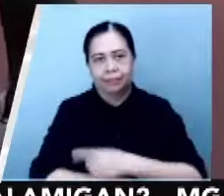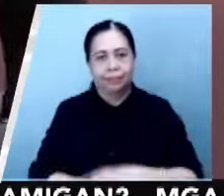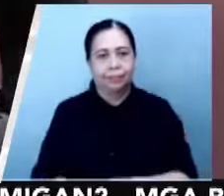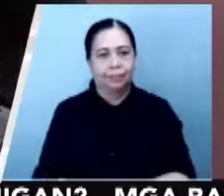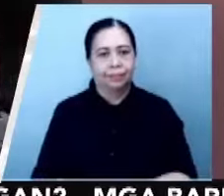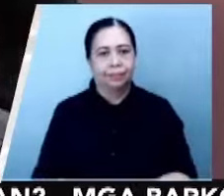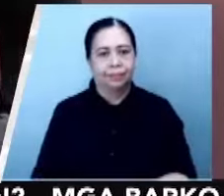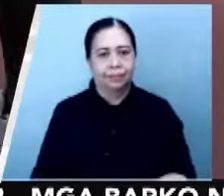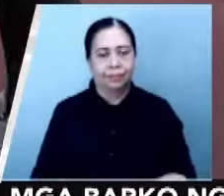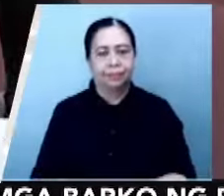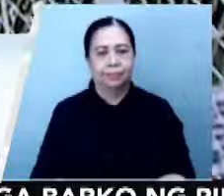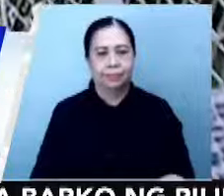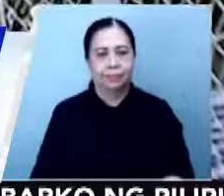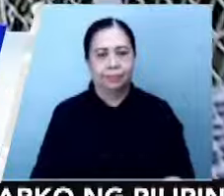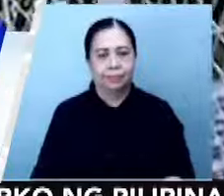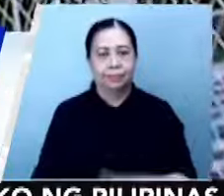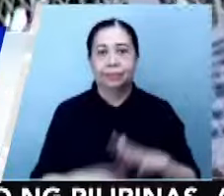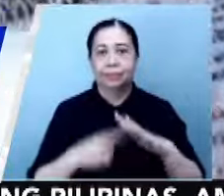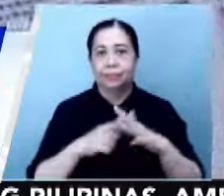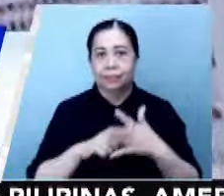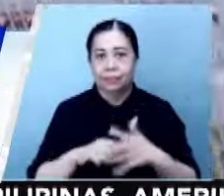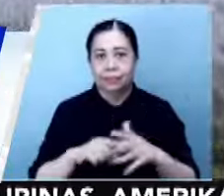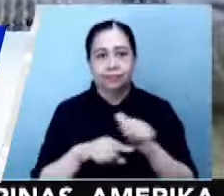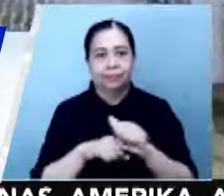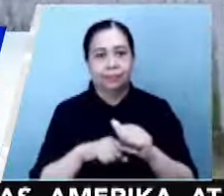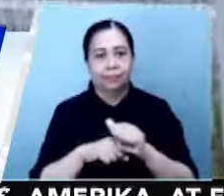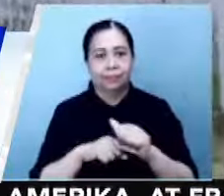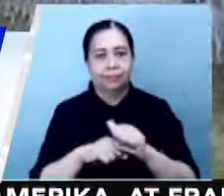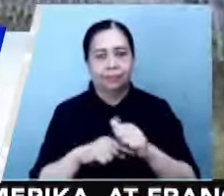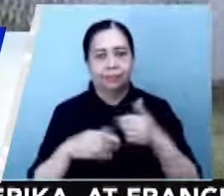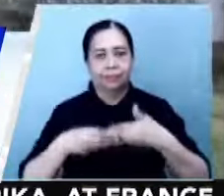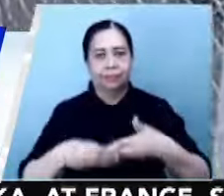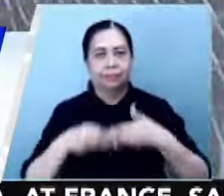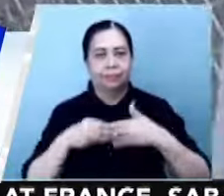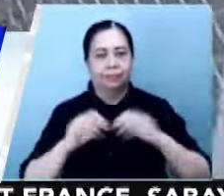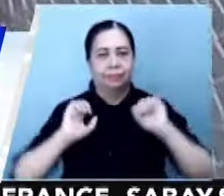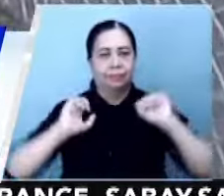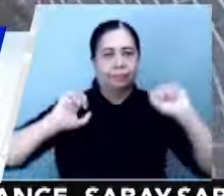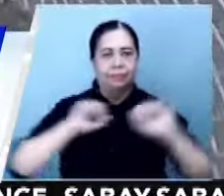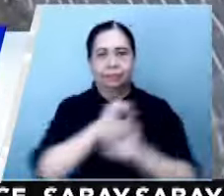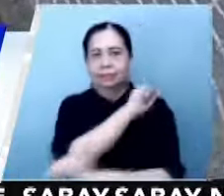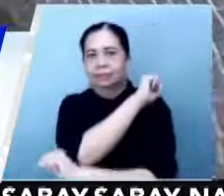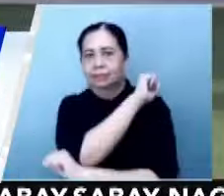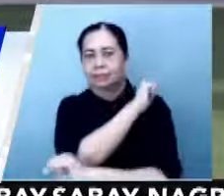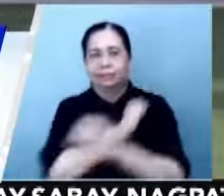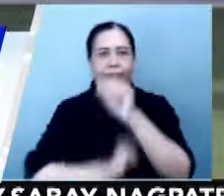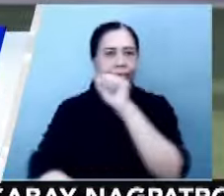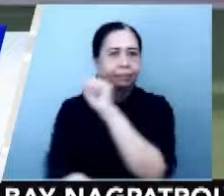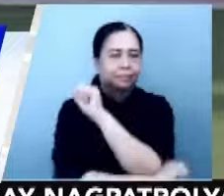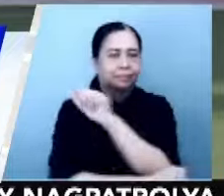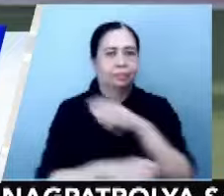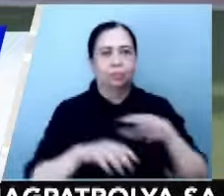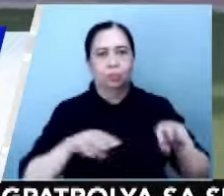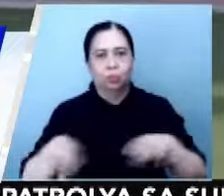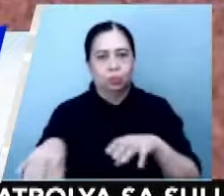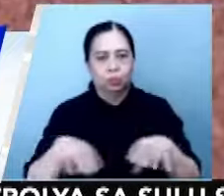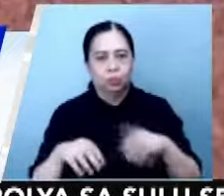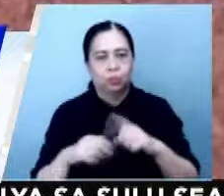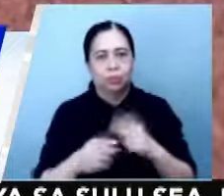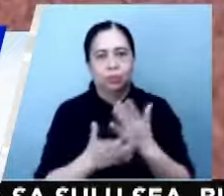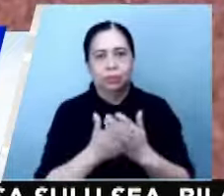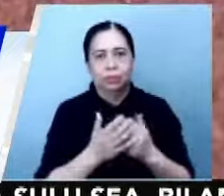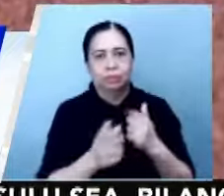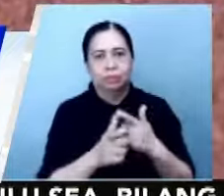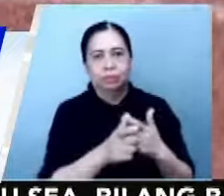1, 2, 3. Inumpisahan ang training sa flexibility, stretches at movements at ilang rounds ng